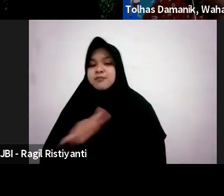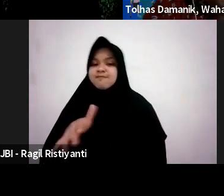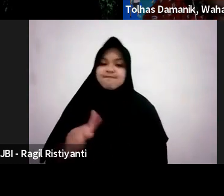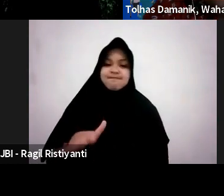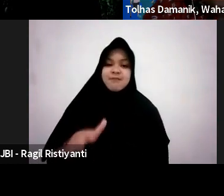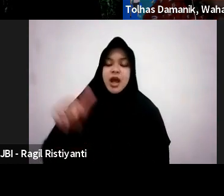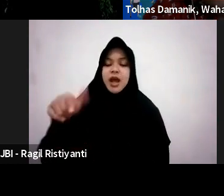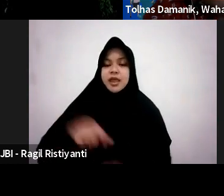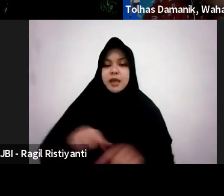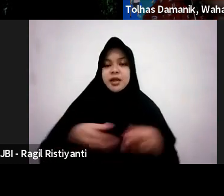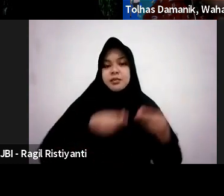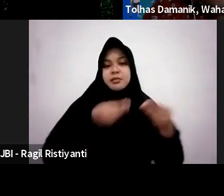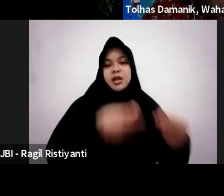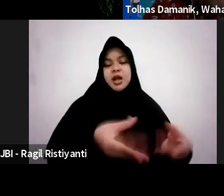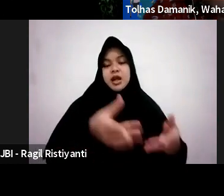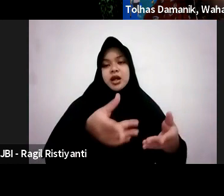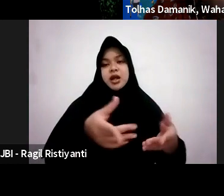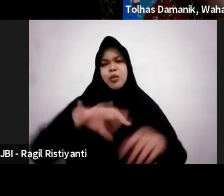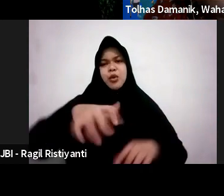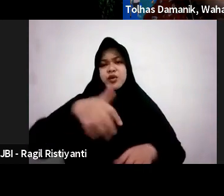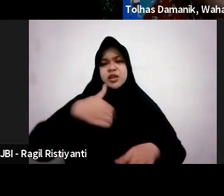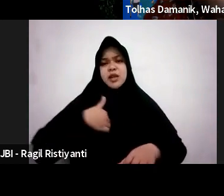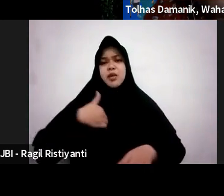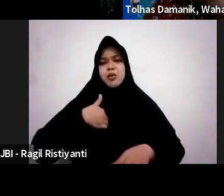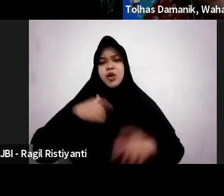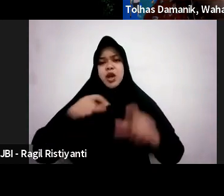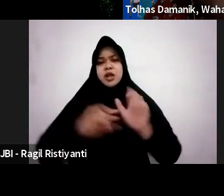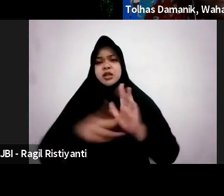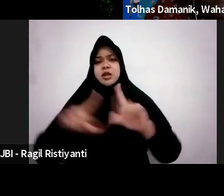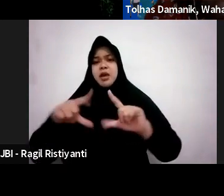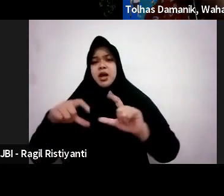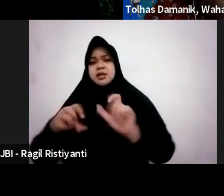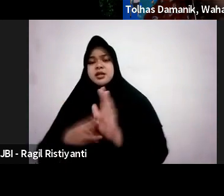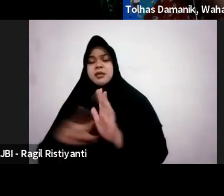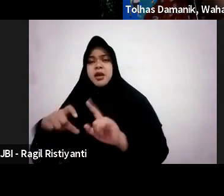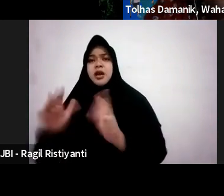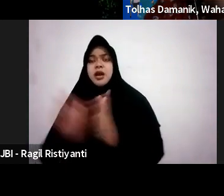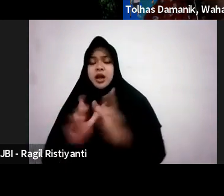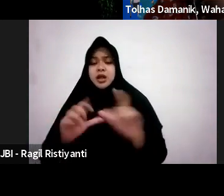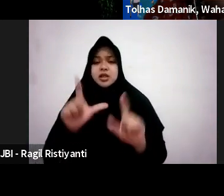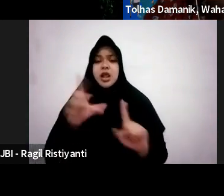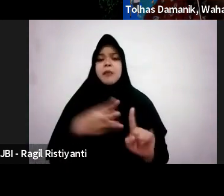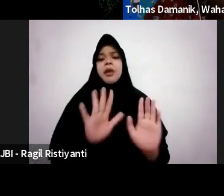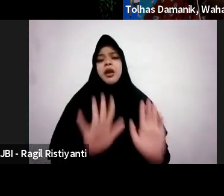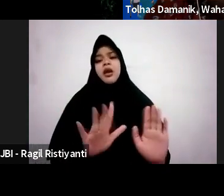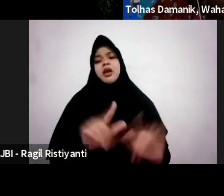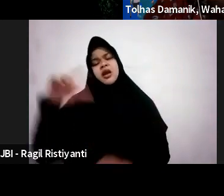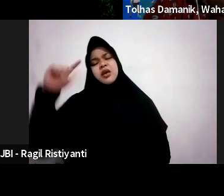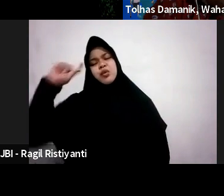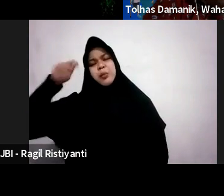dibebankan ke ke provinsi-provinsi bilang yang kami punya cuman untuk SMA dan SMK dan SLB ya jadi rumitnya